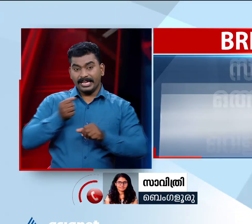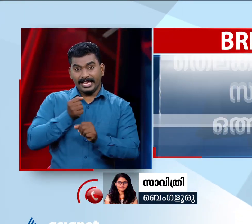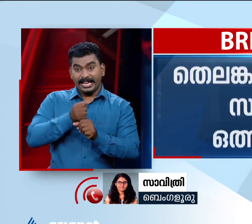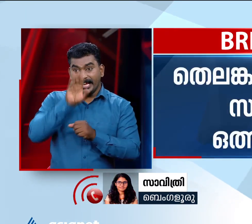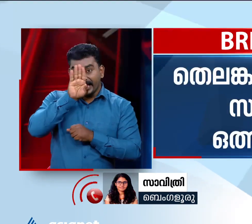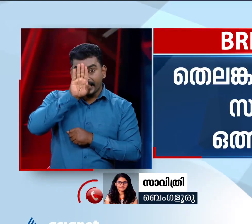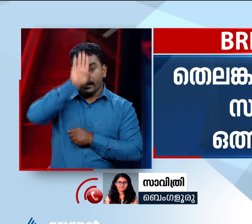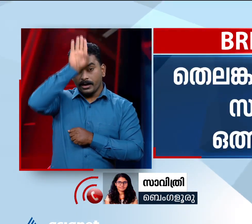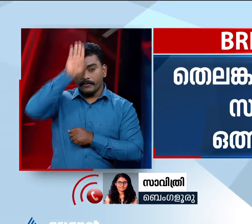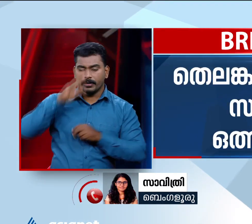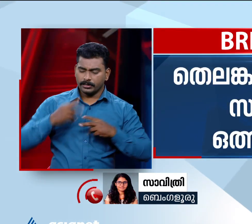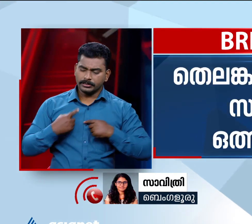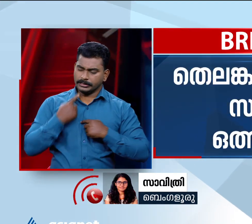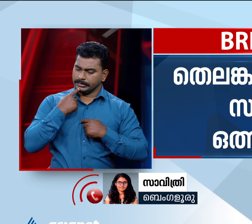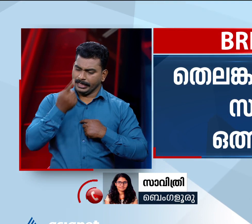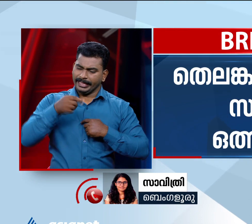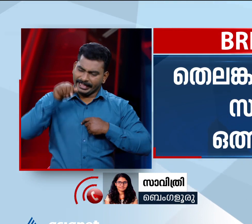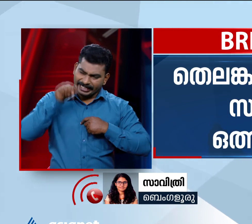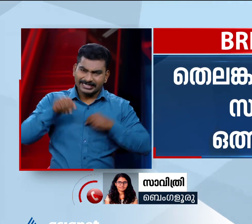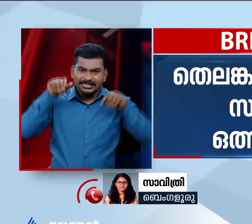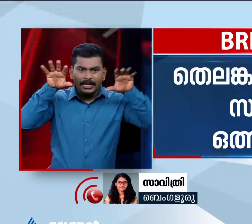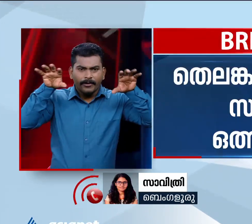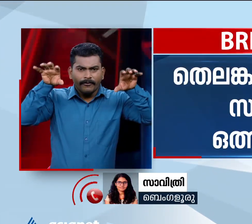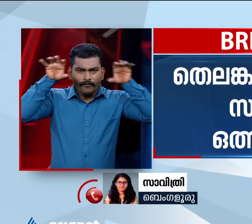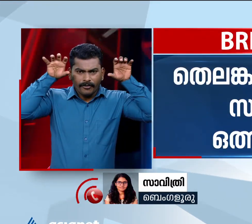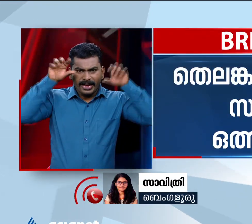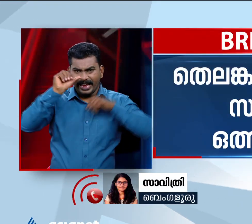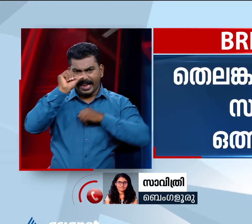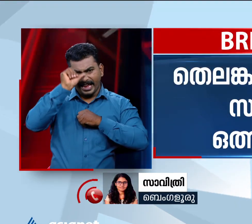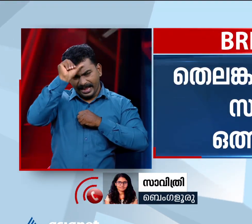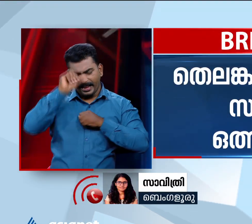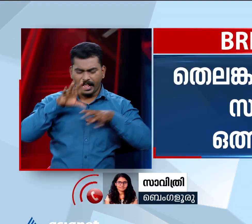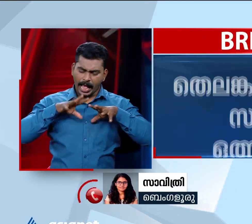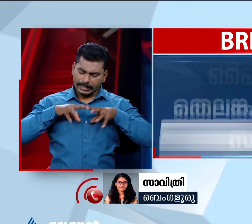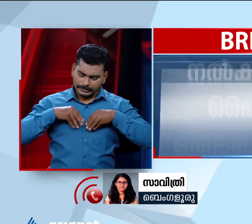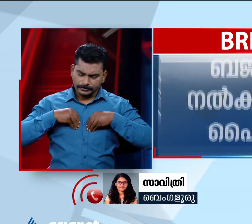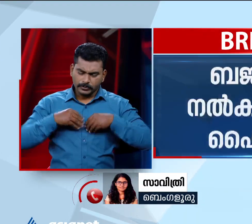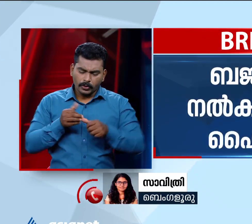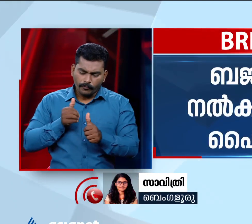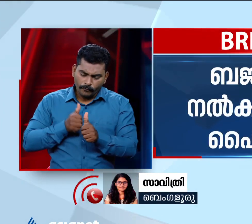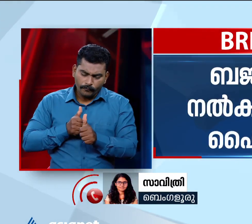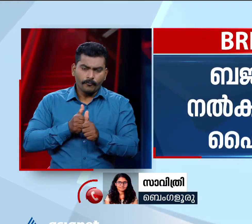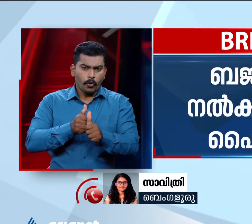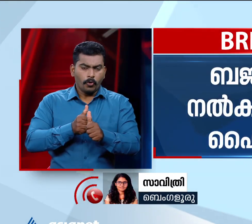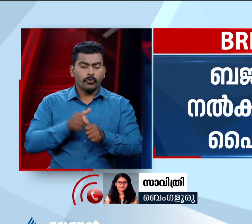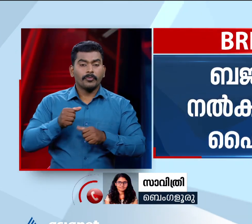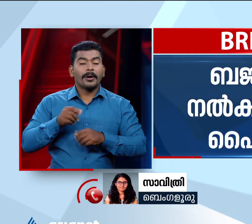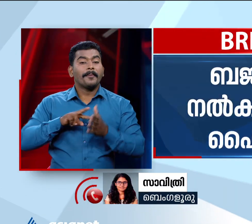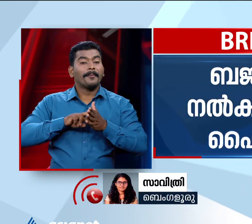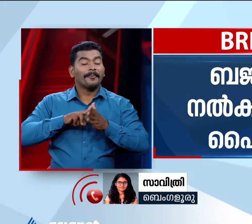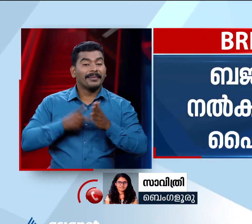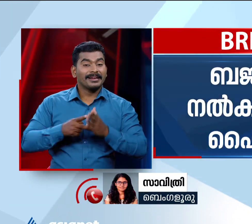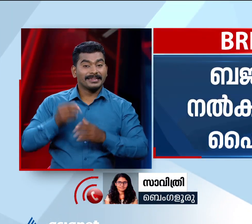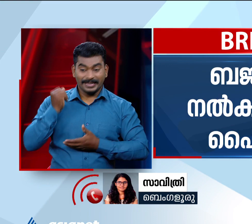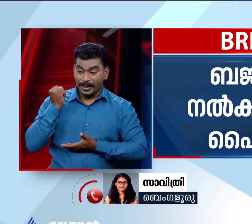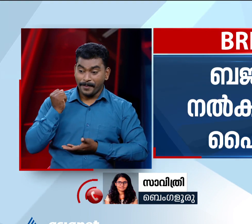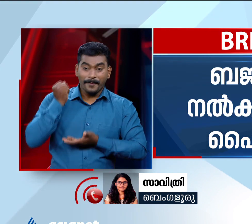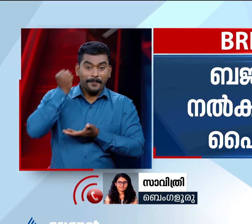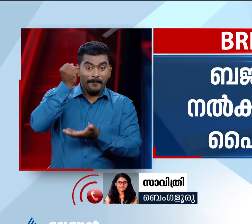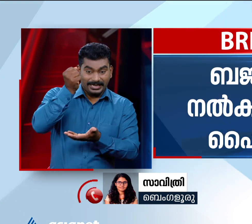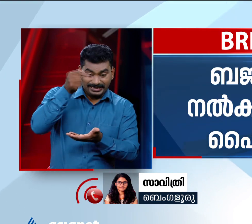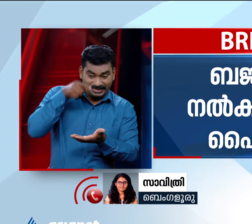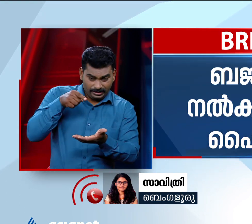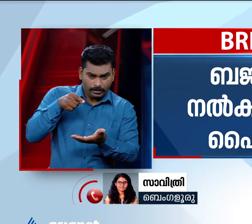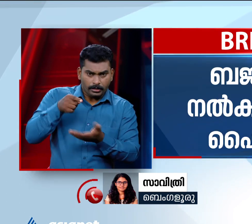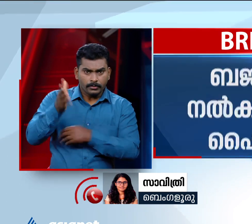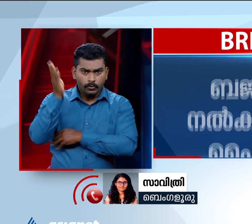ഗവർണറുടെ കൌൺസിലും സർക്കാരിന്റെ കൌൺസിലും കോടതിയെ അറിയിക്കുകയായിരുന്നു. അതിനർത്ഥം കൃത്യമായി ബജറ്റിന് അനുമതി നൽകും എന്ന് തന്നെയാണ് ഗവർണർ കോടതിയിൽ